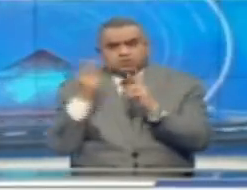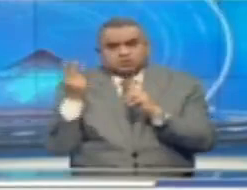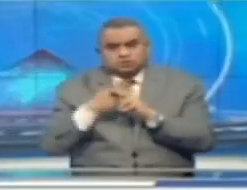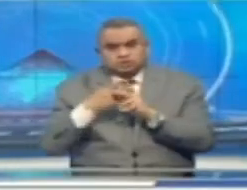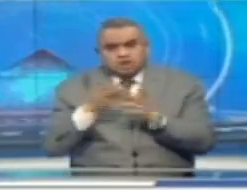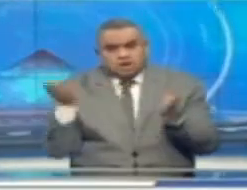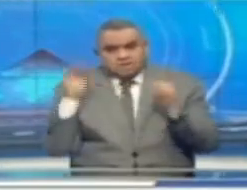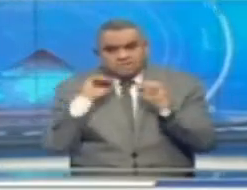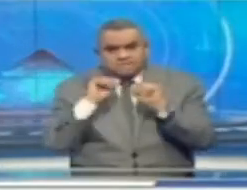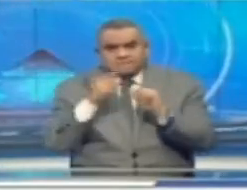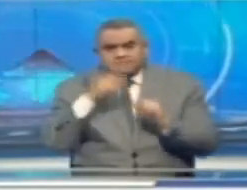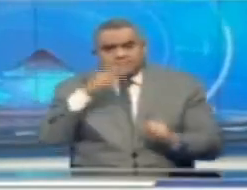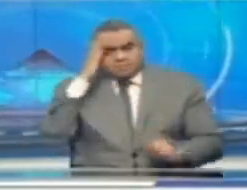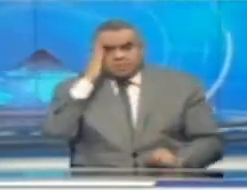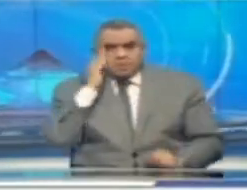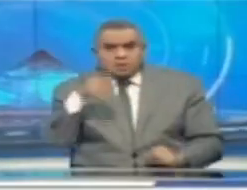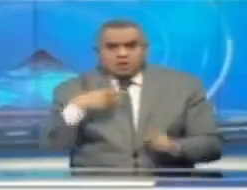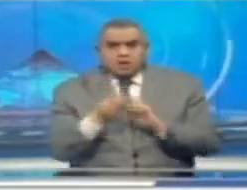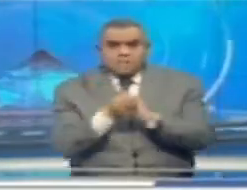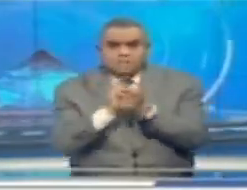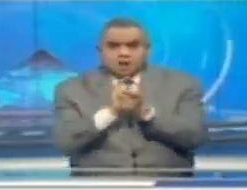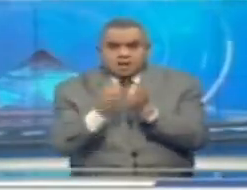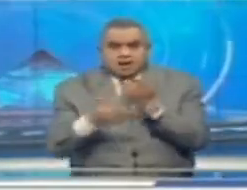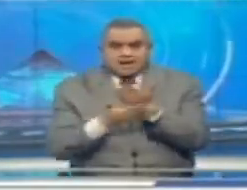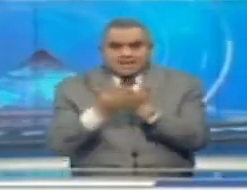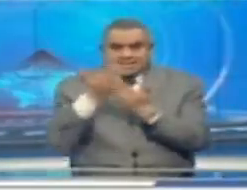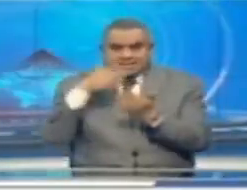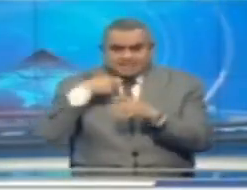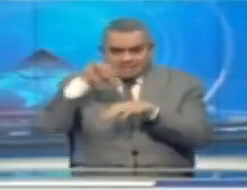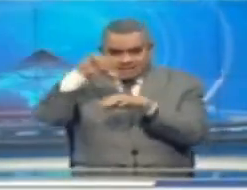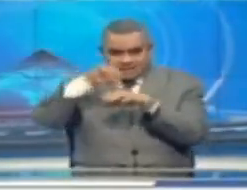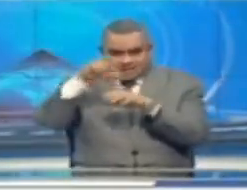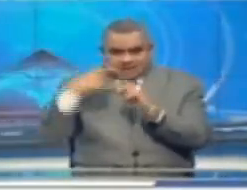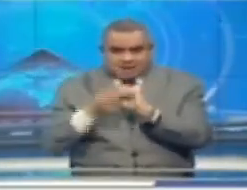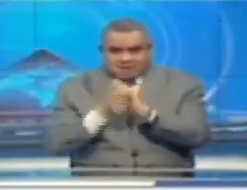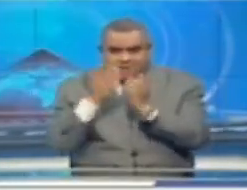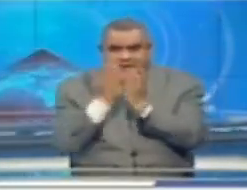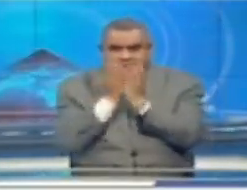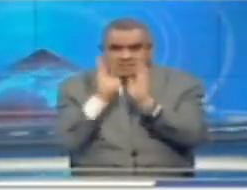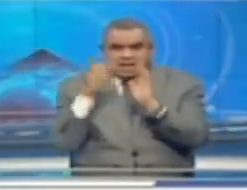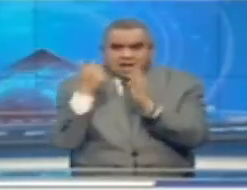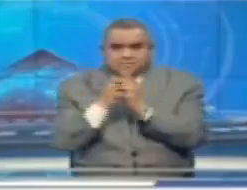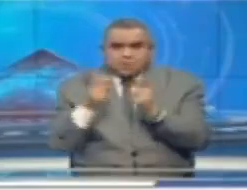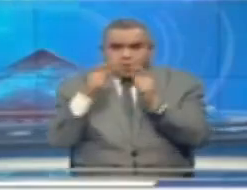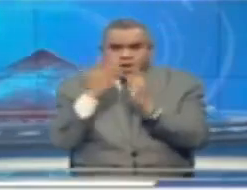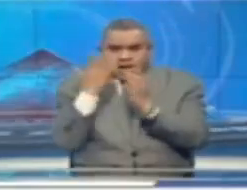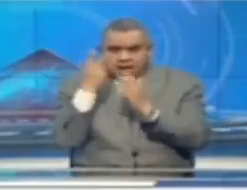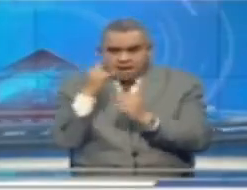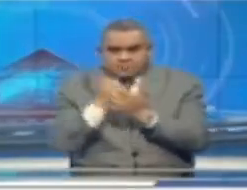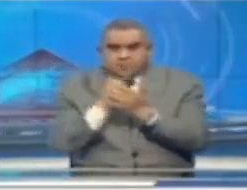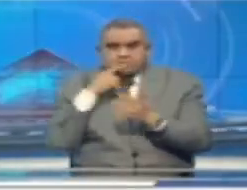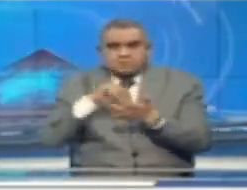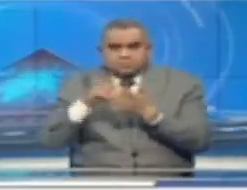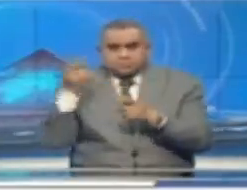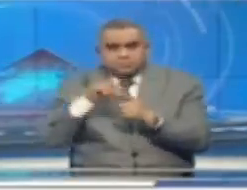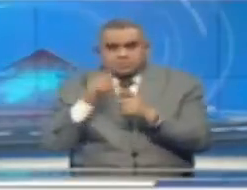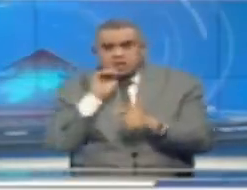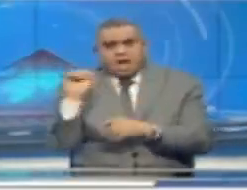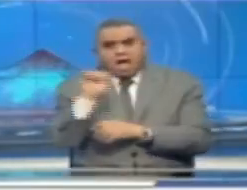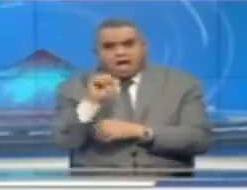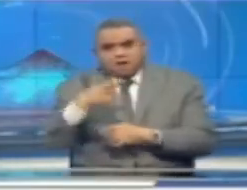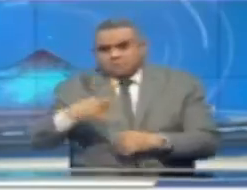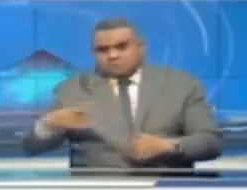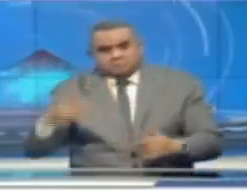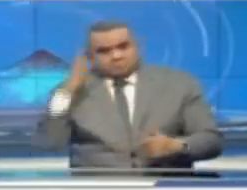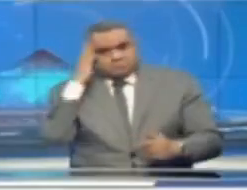للمعرض. مبسوط جدا إن معرض الكتاب اتنقل للمكان الجديد بتاعه ده. هو بيتميز بأماكن كتيرة، أول حاجة سهولة لو معاك عربية بتركن كويس،